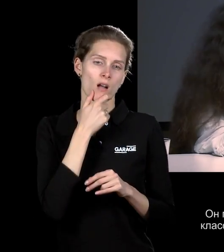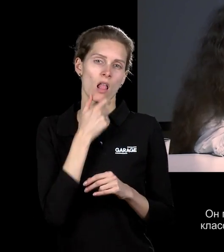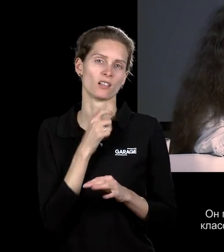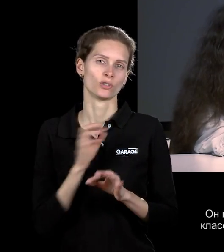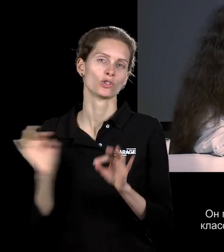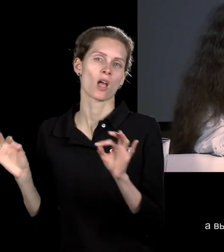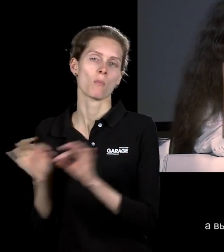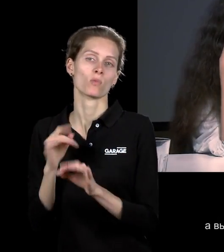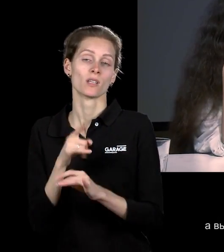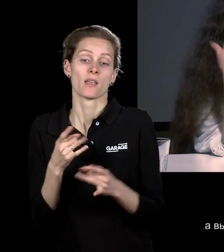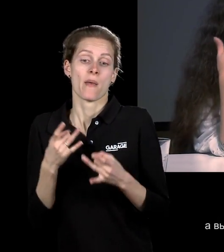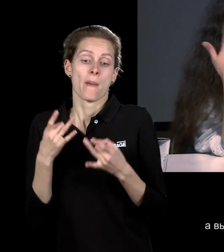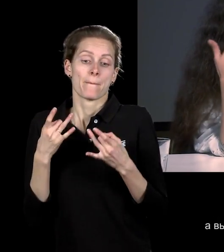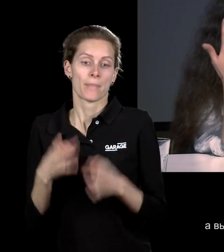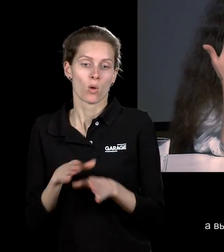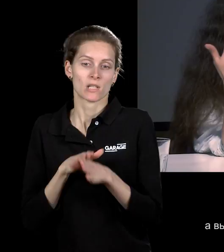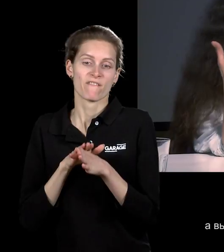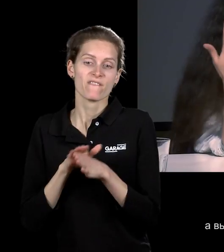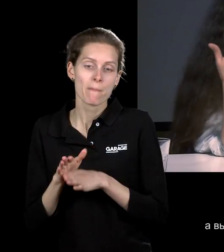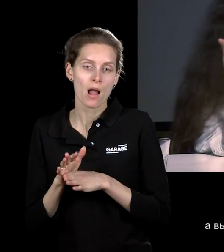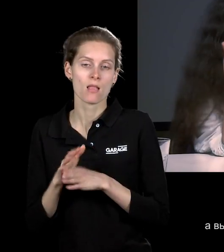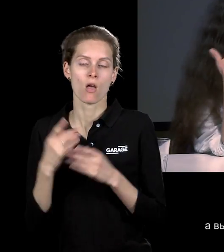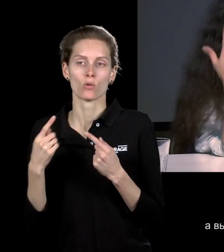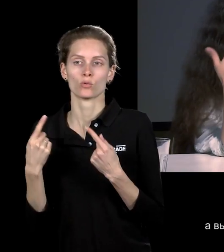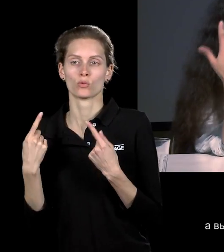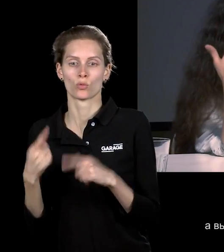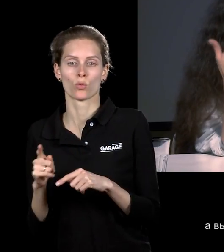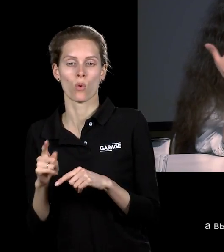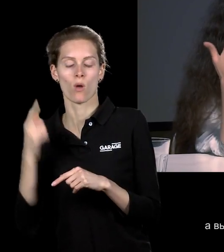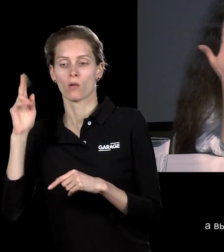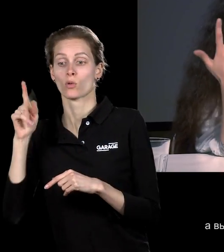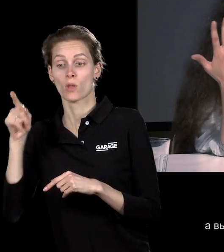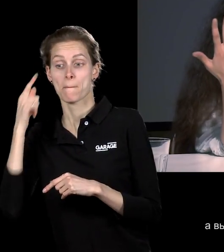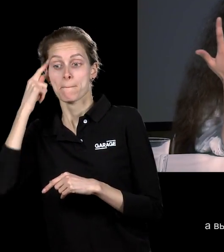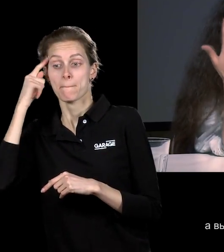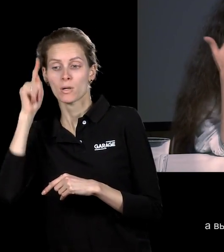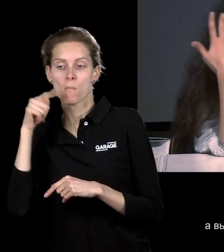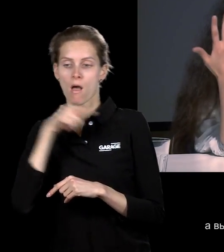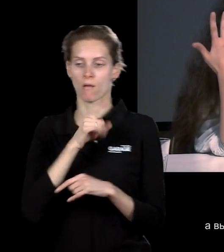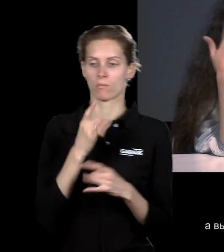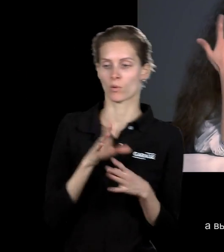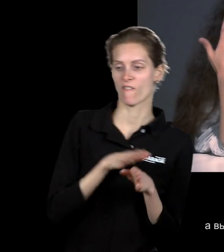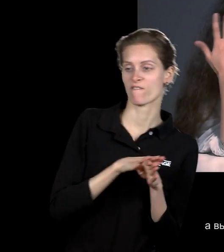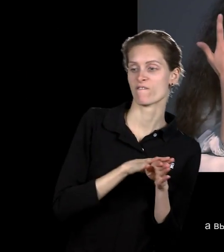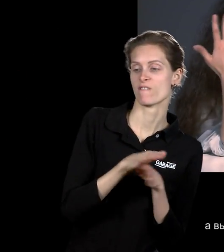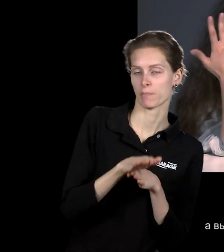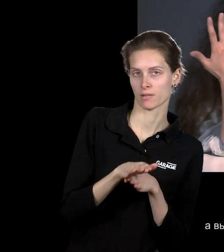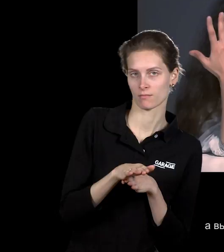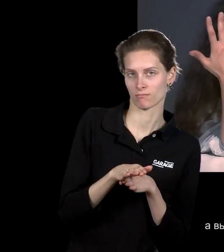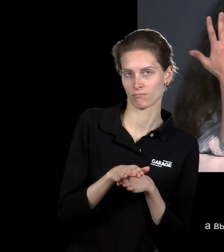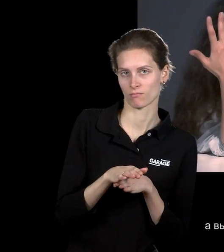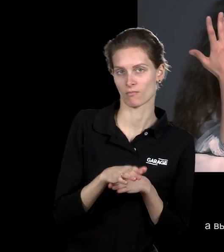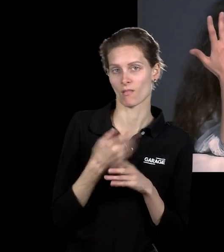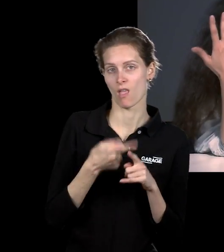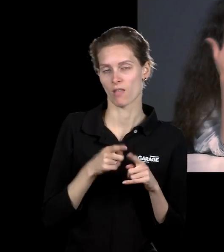только исполнителем, ты выполняешь чьи-то другие ноты, чьи-то другой придуманный не тобой протокол. А выполнять протокол или играть ноты – это